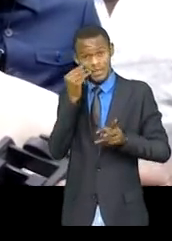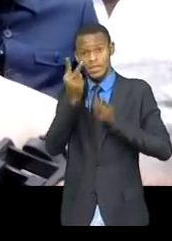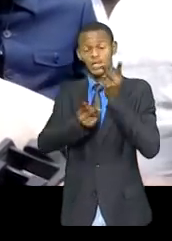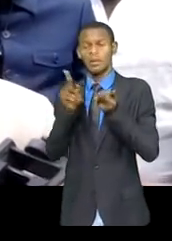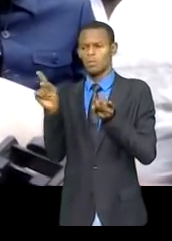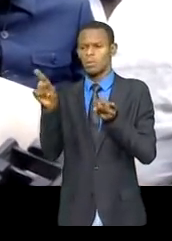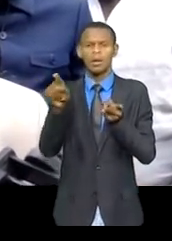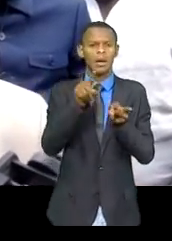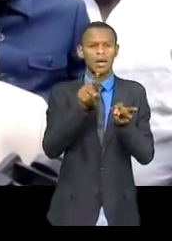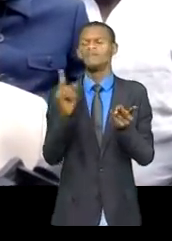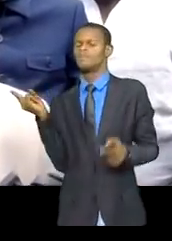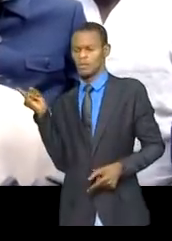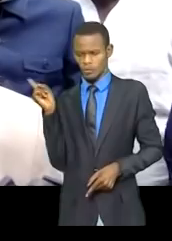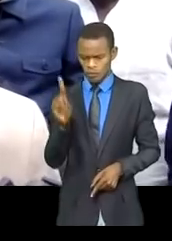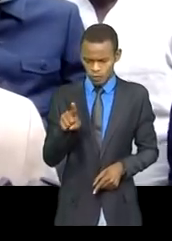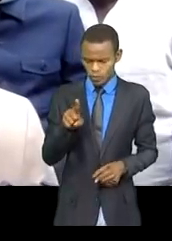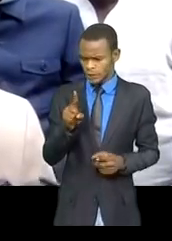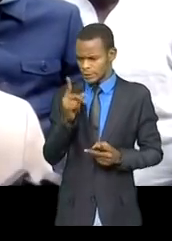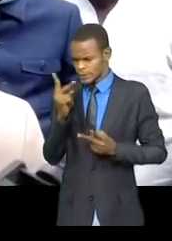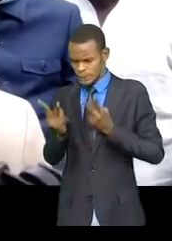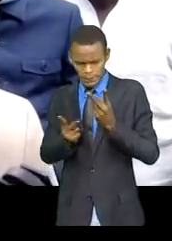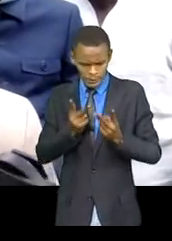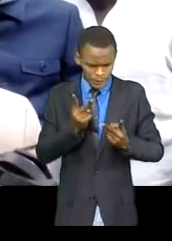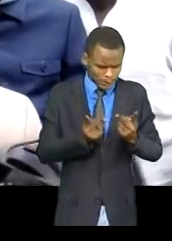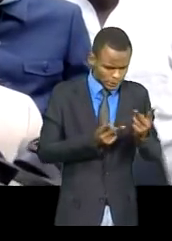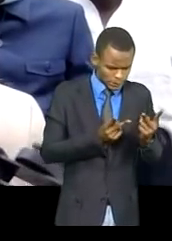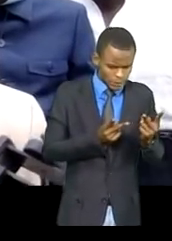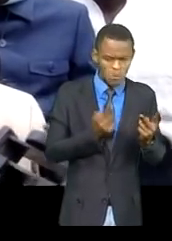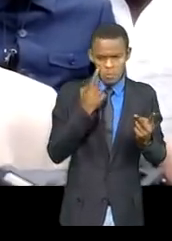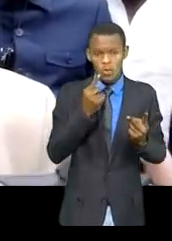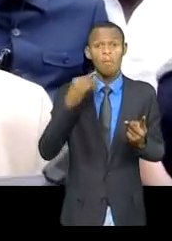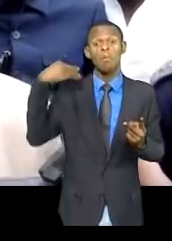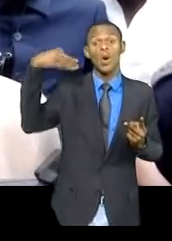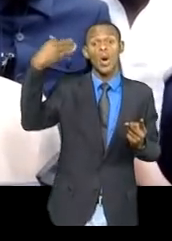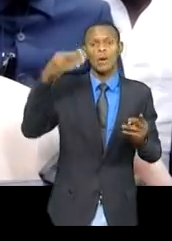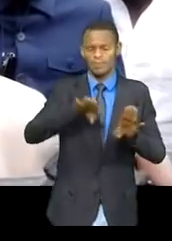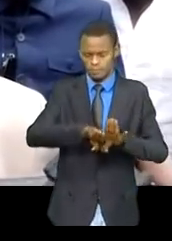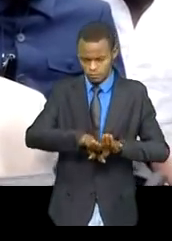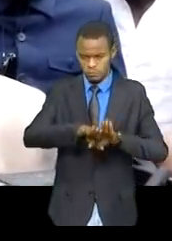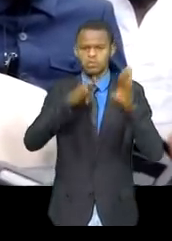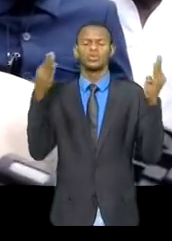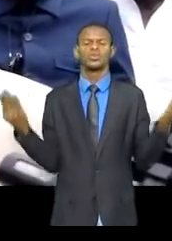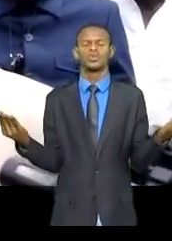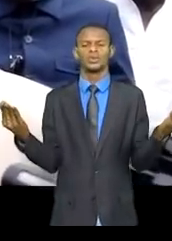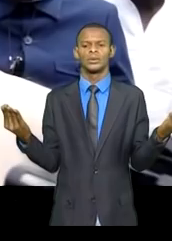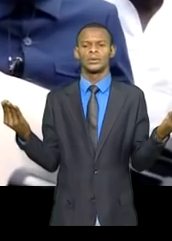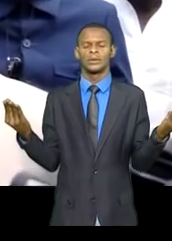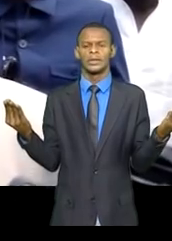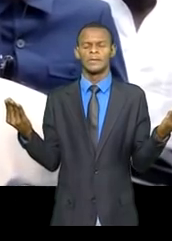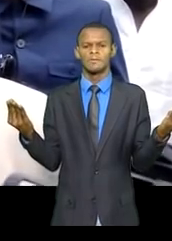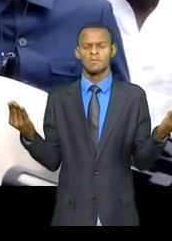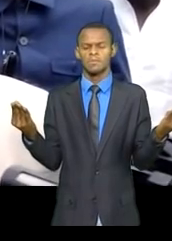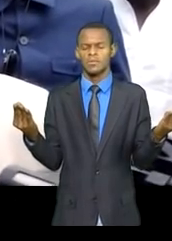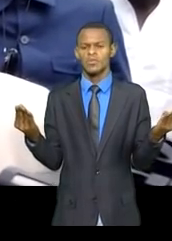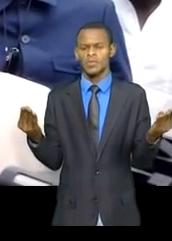les conditions techniques pour la réouverture de la plage, ça veut dire des canons rapides,